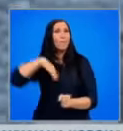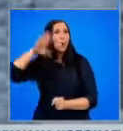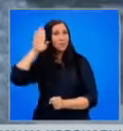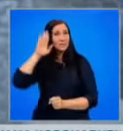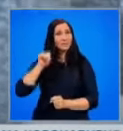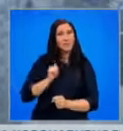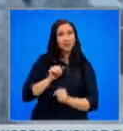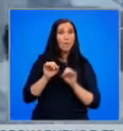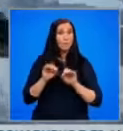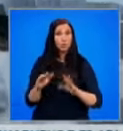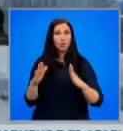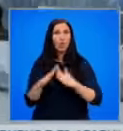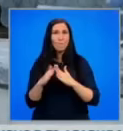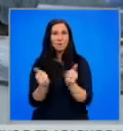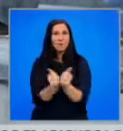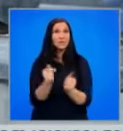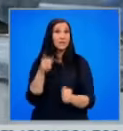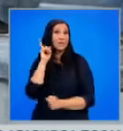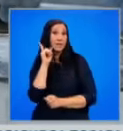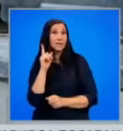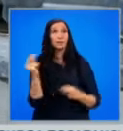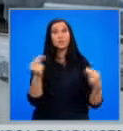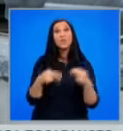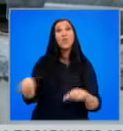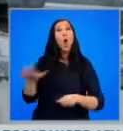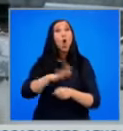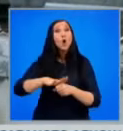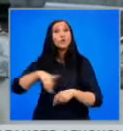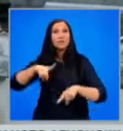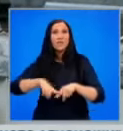под домашен арест, днес наказателният съвет на Основния съд в